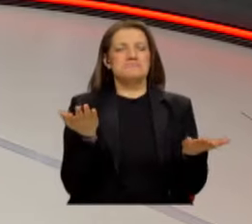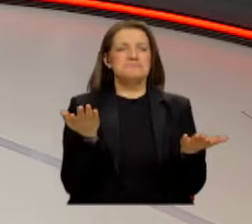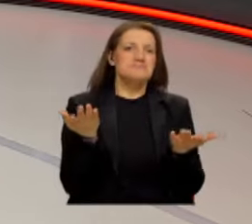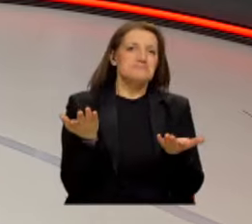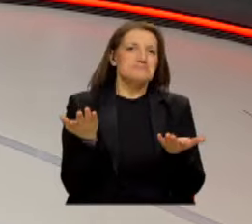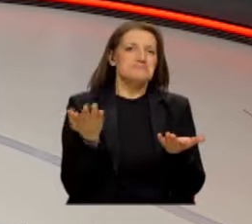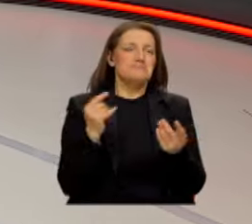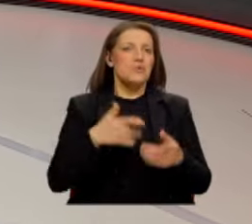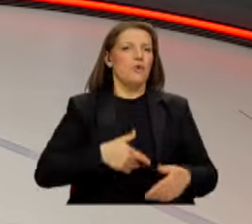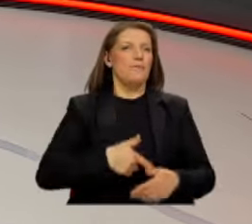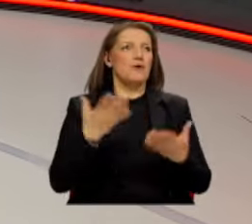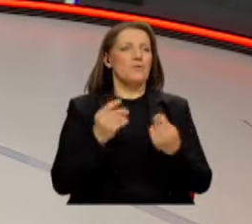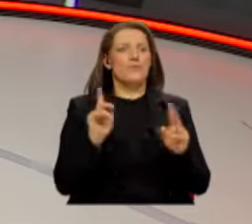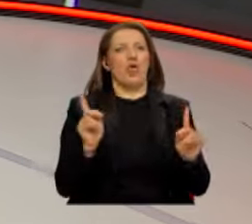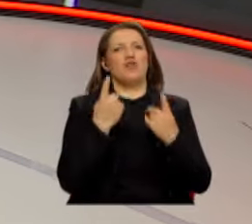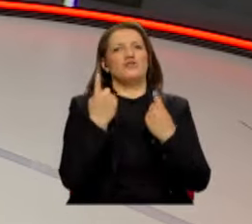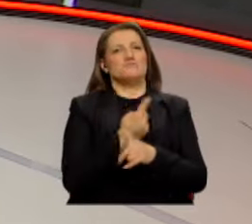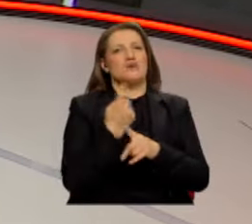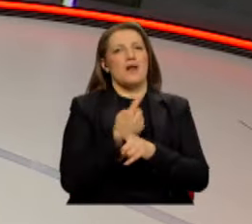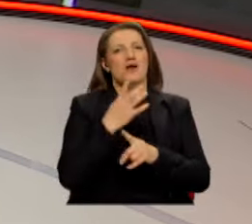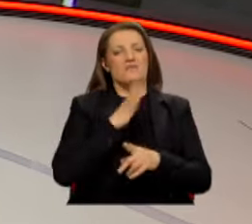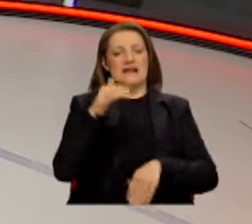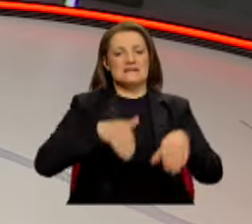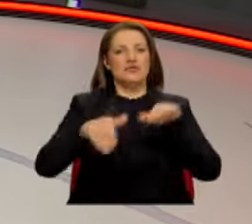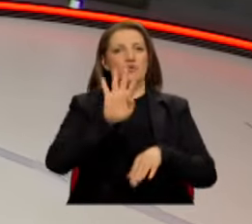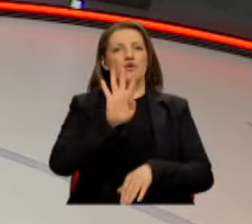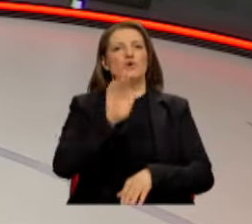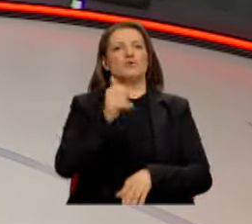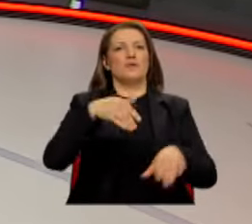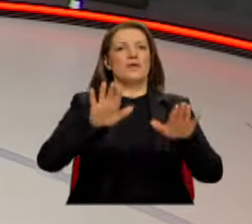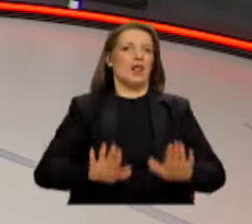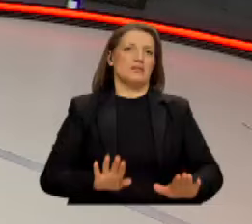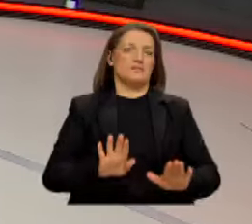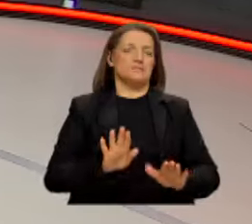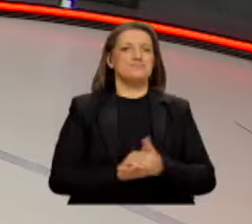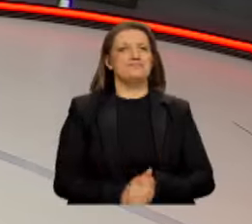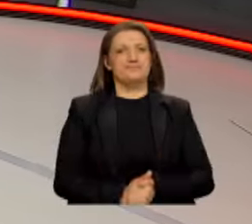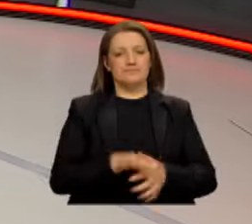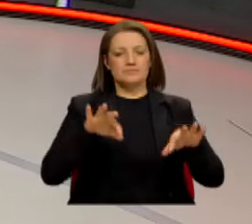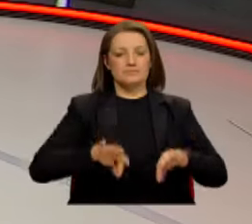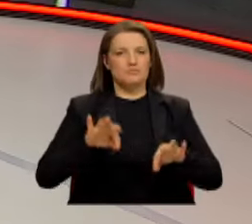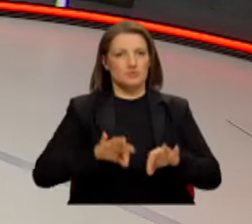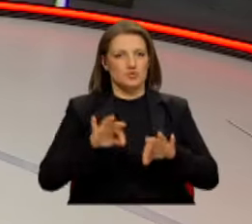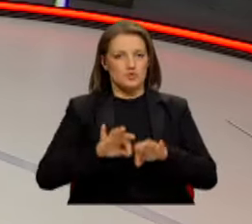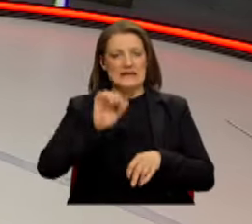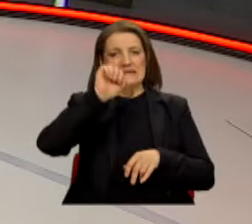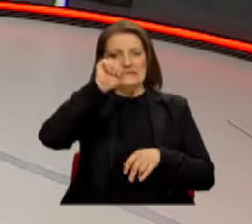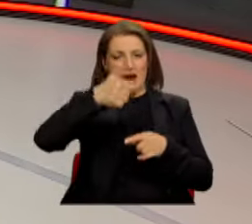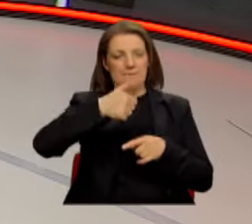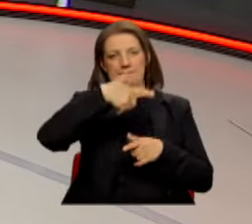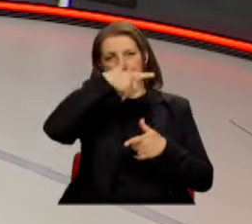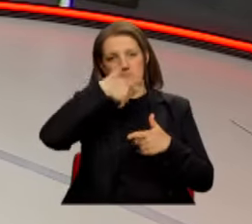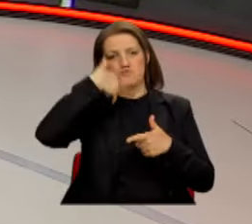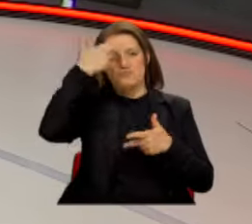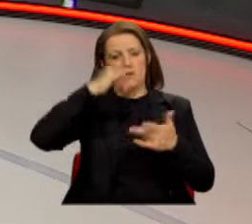döndü. Evet efendim. Seçime de 4 gün kaldı. Yani bugünü saymazsan yarından itibaren